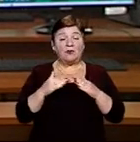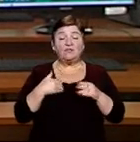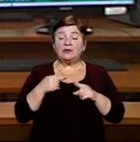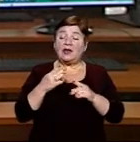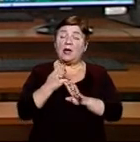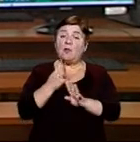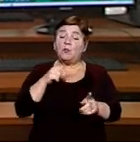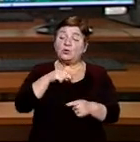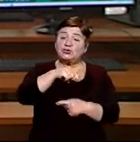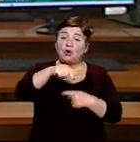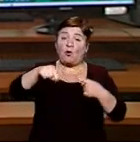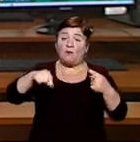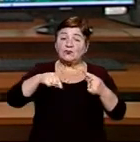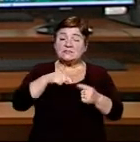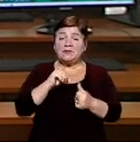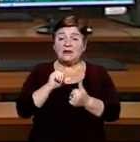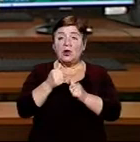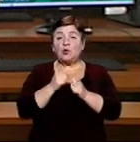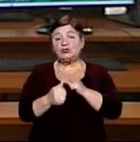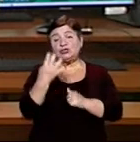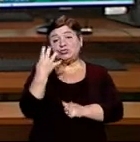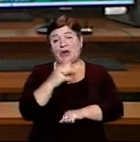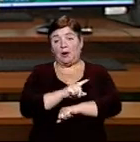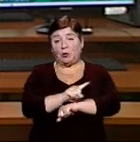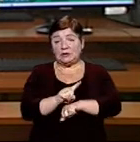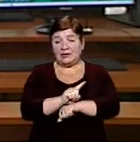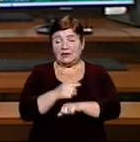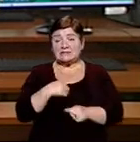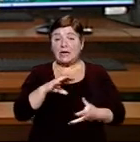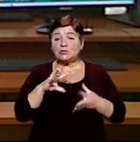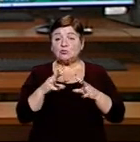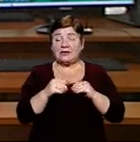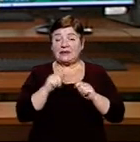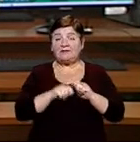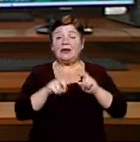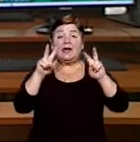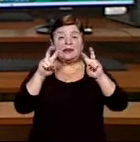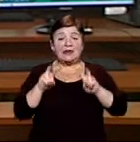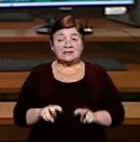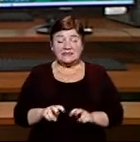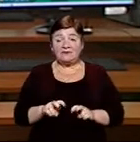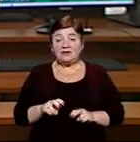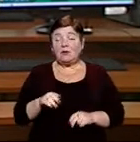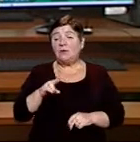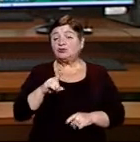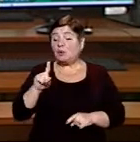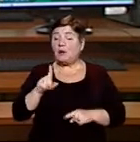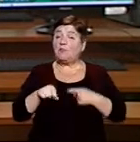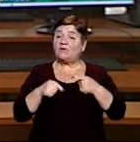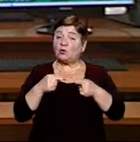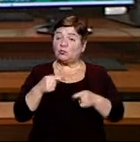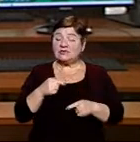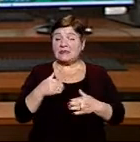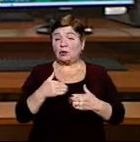почергово змінювали одне одного кожні 4 години. Наразі очікують результати тестів, проведені методом ПЛР, аби повернутися